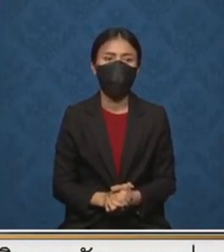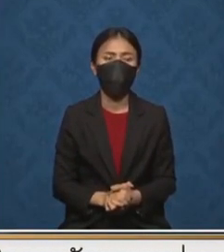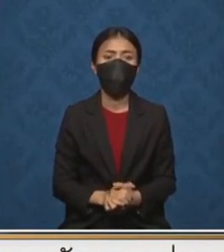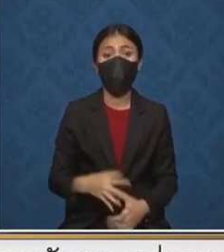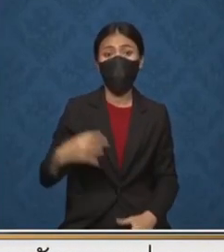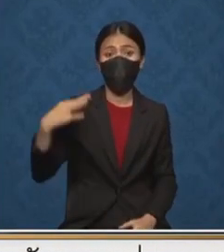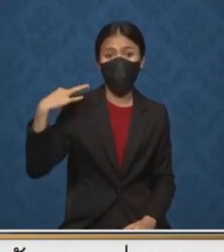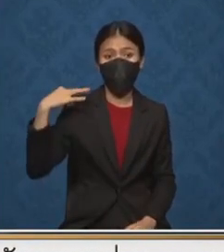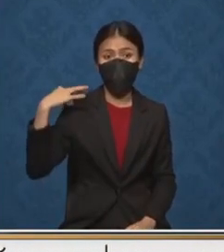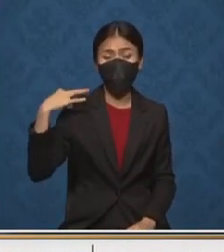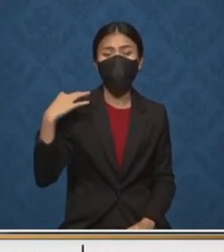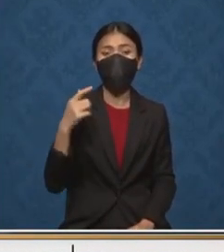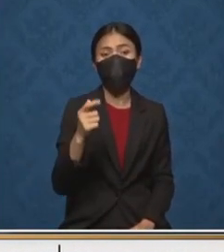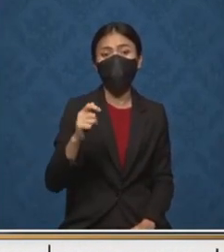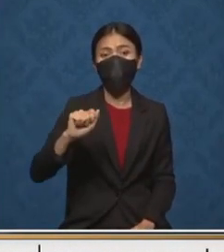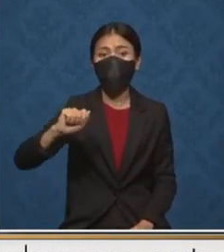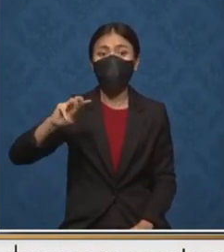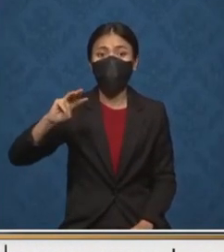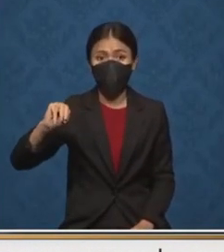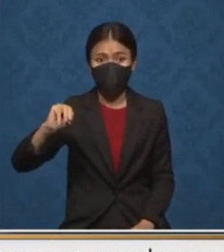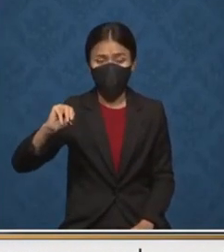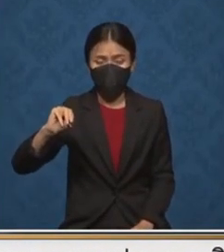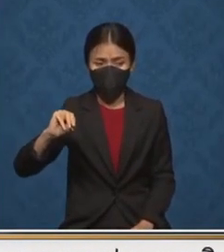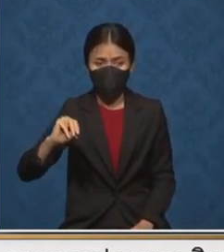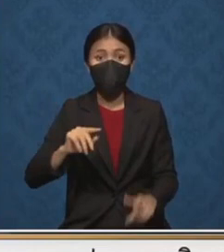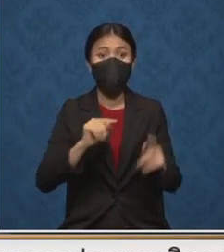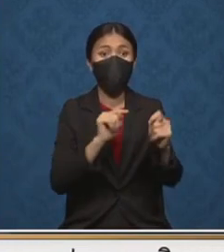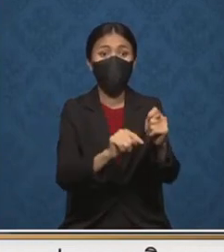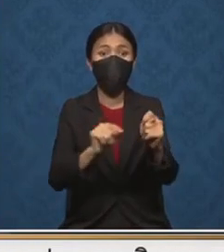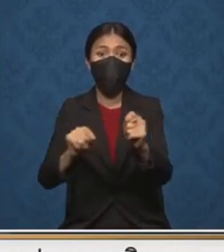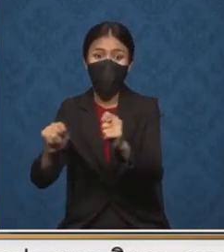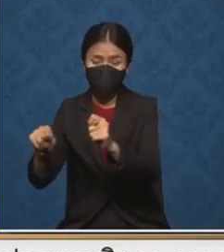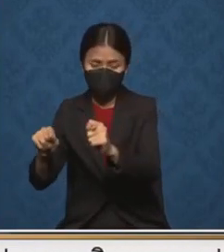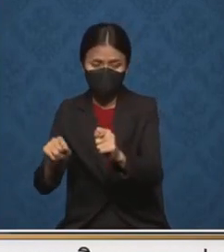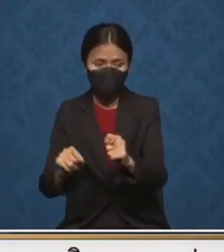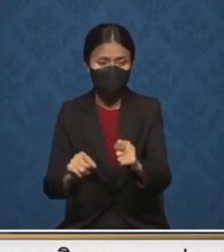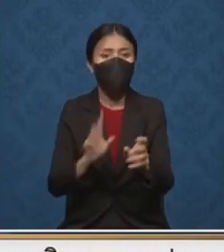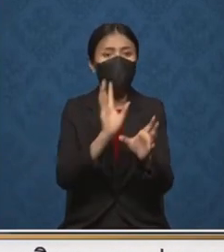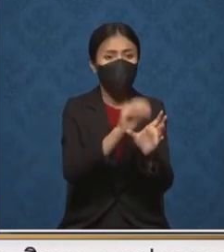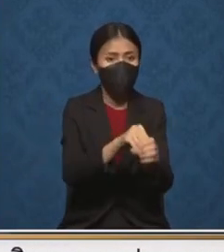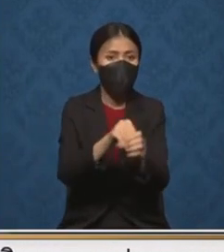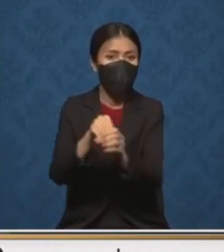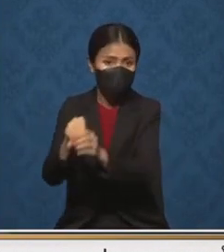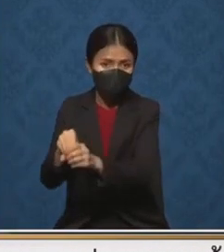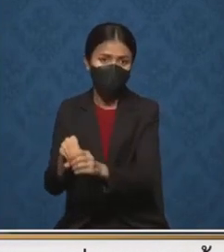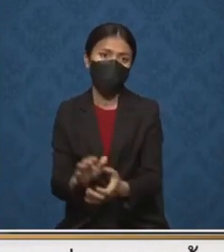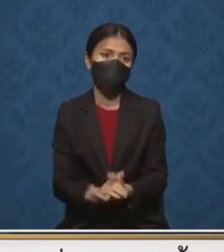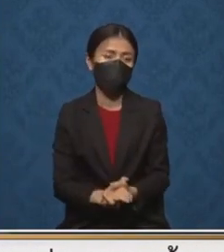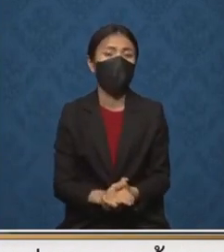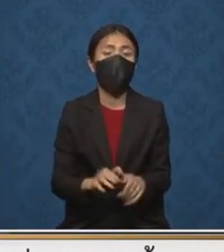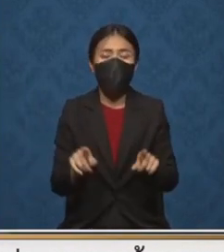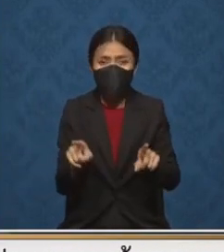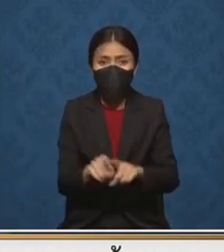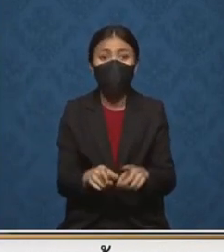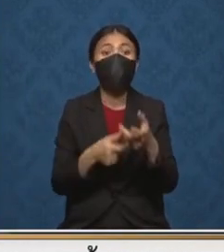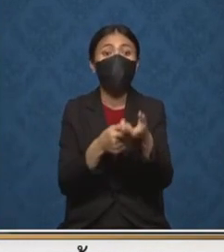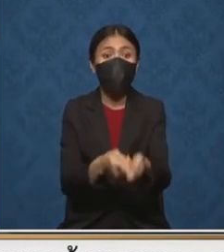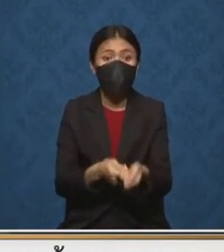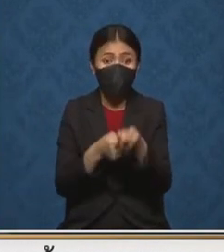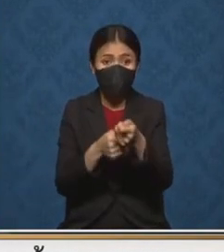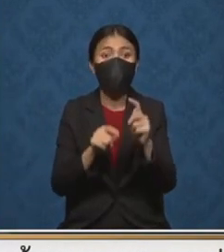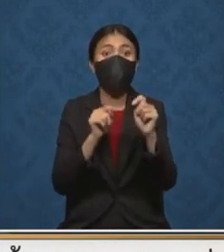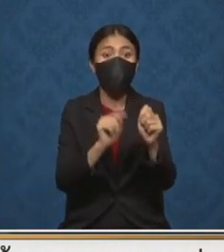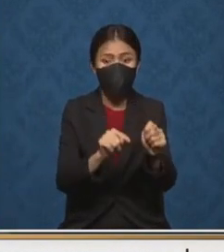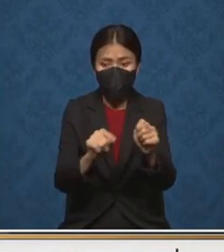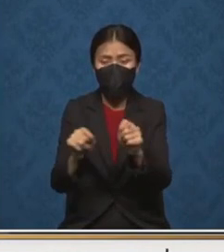เหมือนกรมส่งเสริมการเกษตรมีเกษตรตำบลทุกตำบลวันนี้อยากให้